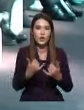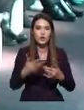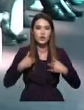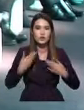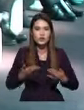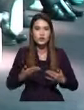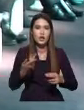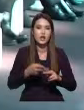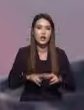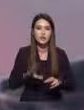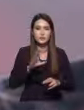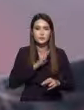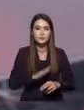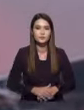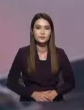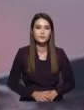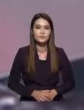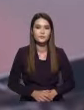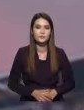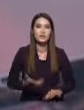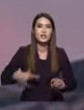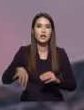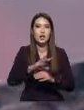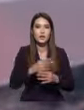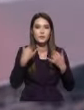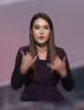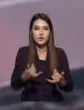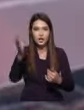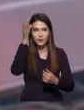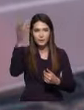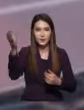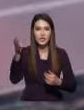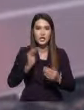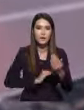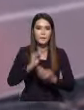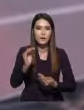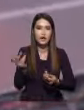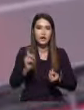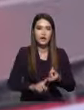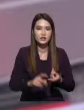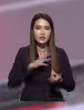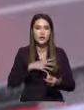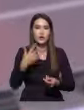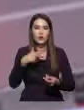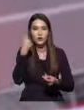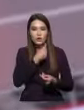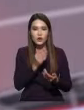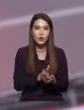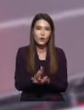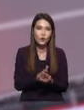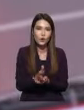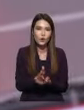ұстаздарды марапаттады. Баршаңызды білім инновация лицейлерінің құрылғанына 30 жыл толуымен